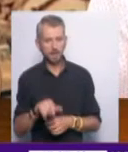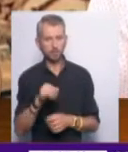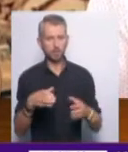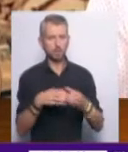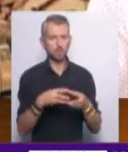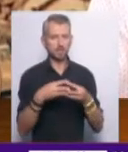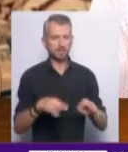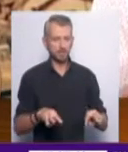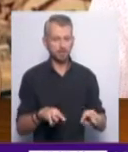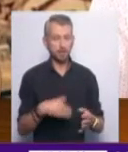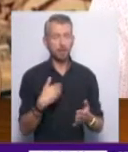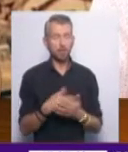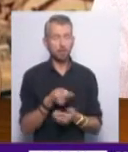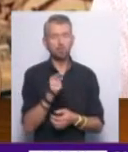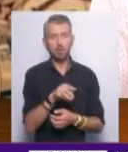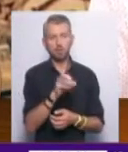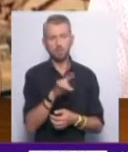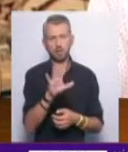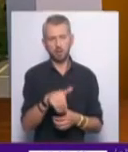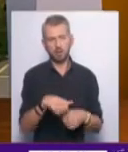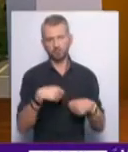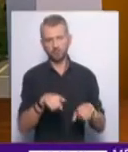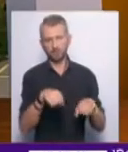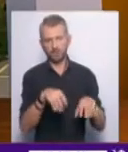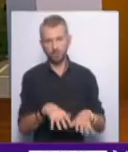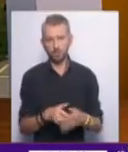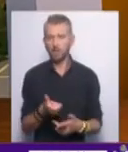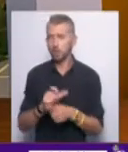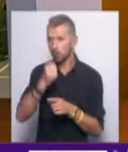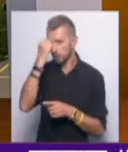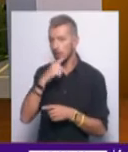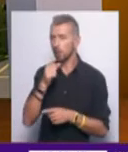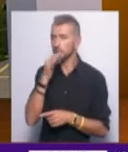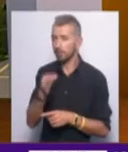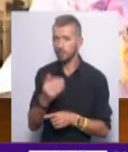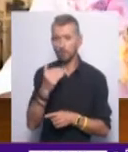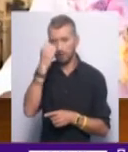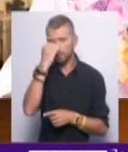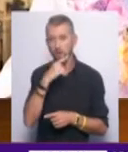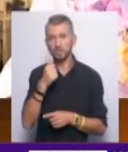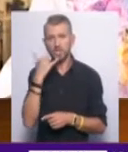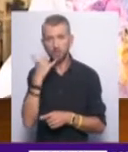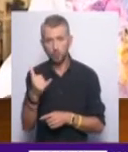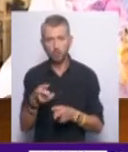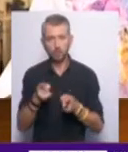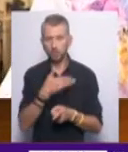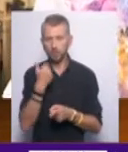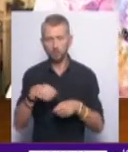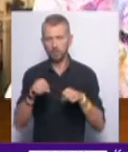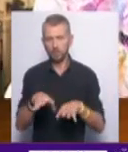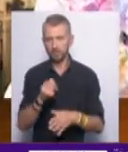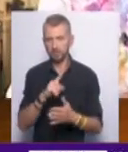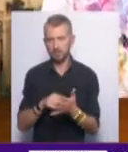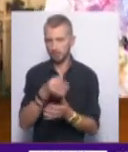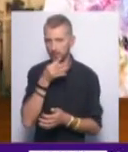Кабінету міністрів. Ото хай мир з ними там вирішує. Так, пані Тетяна, дуже дякую за відповідь. Вам вдячна за дзвінок. Дійсно, немає вирішення поки що